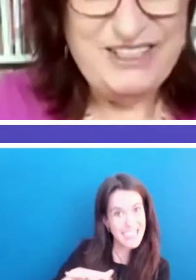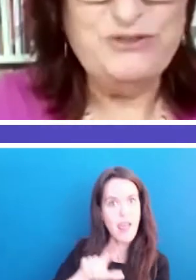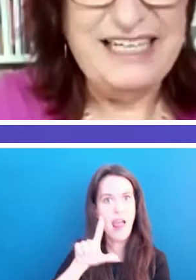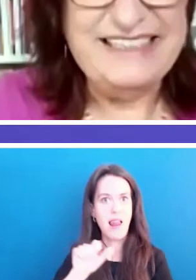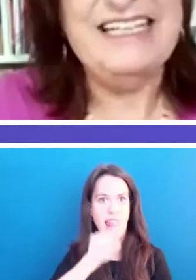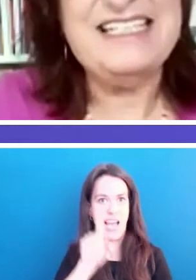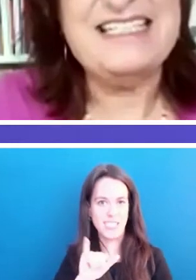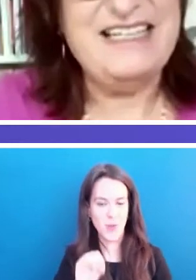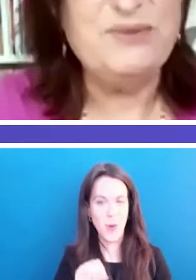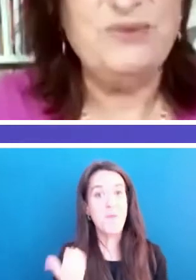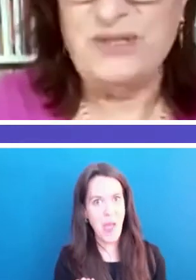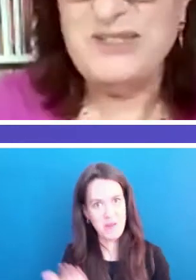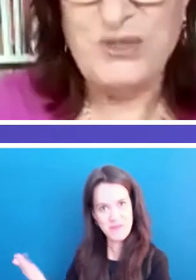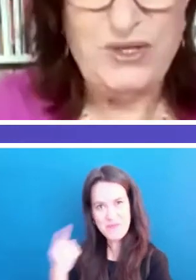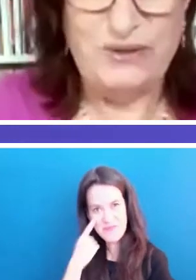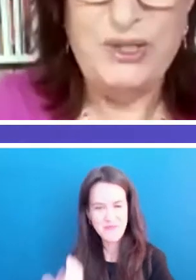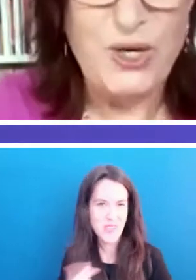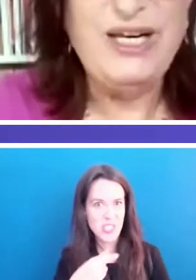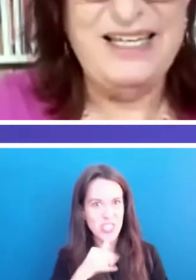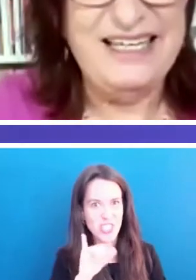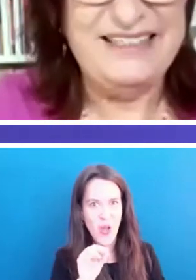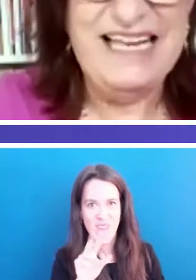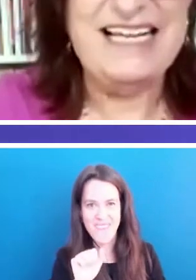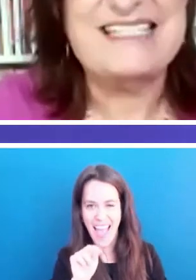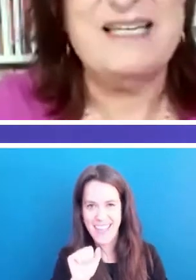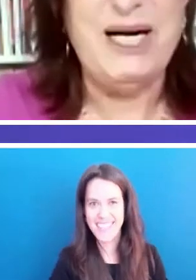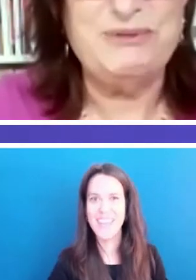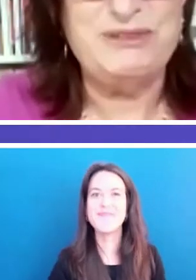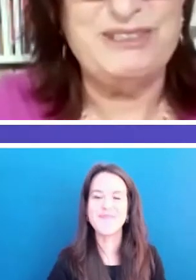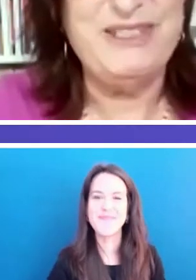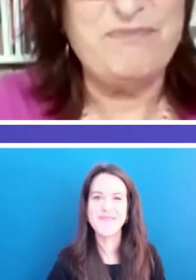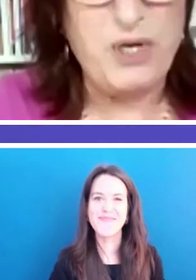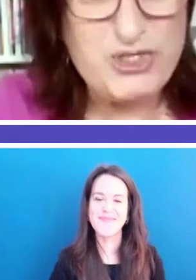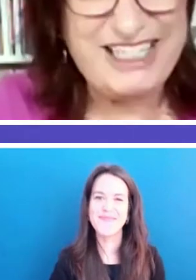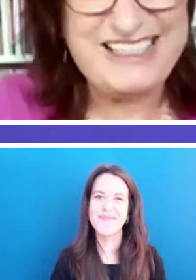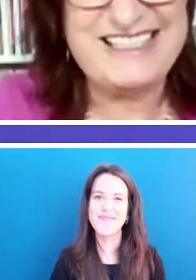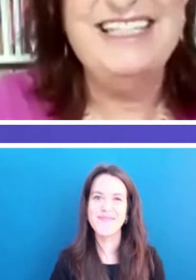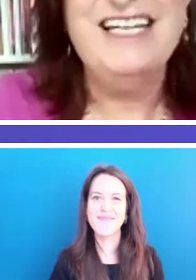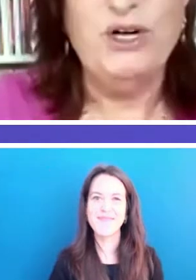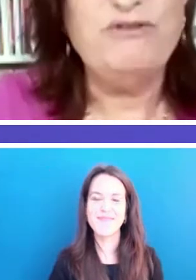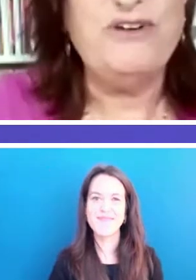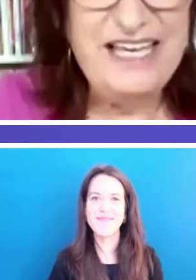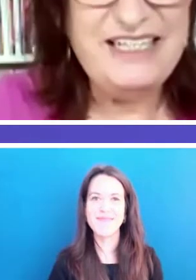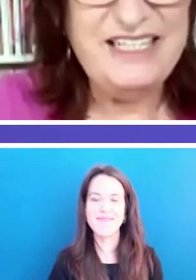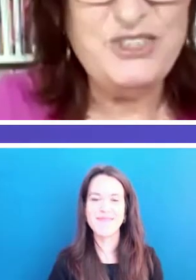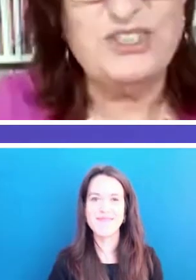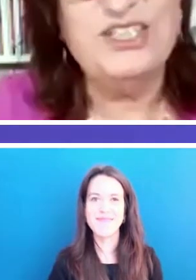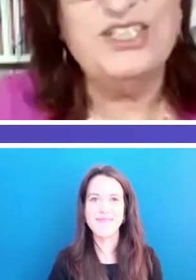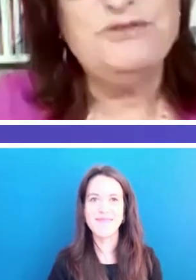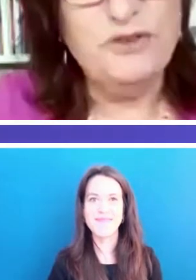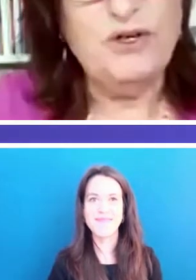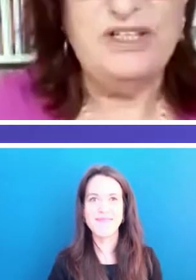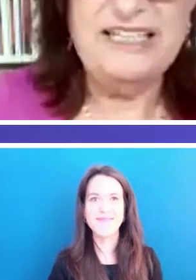لاتسيو فلنصغي إلى ما ستقوله لنا جوفانا بشأن